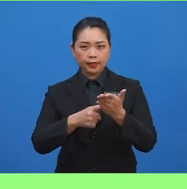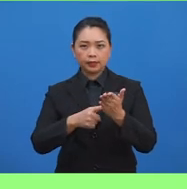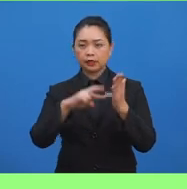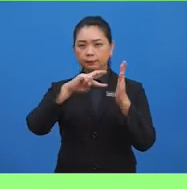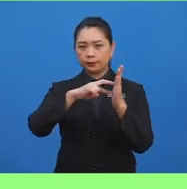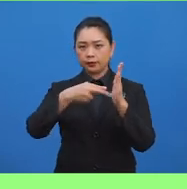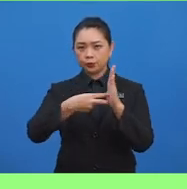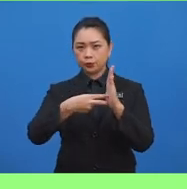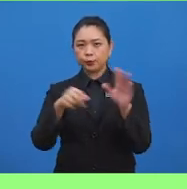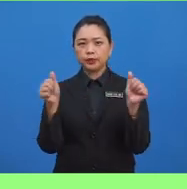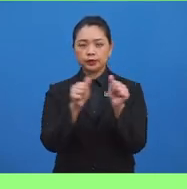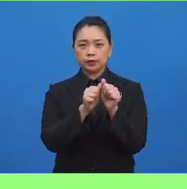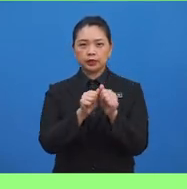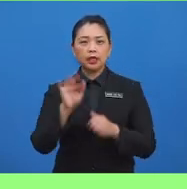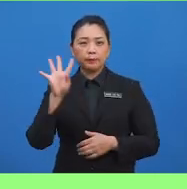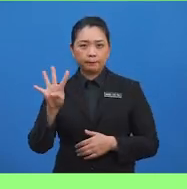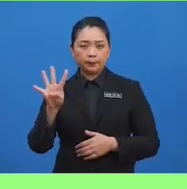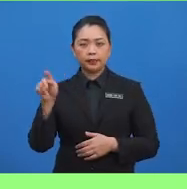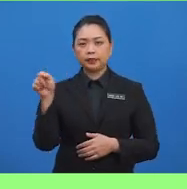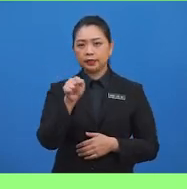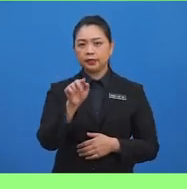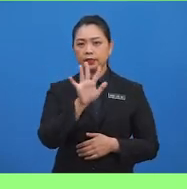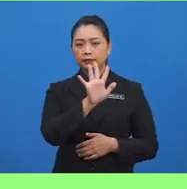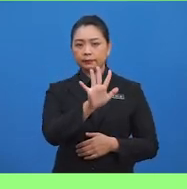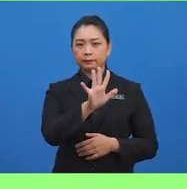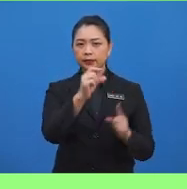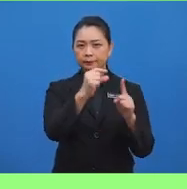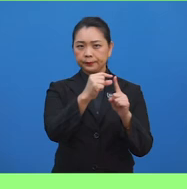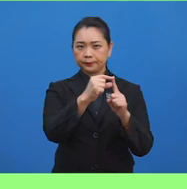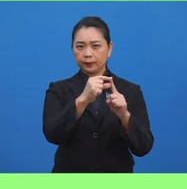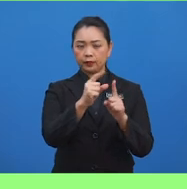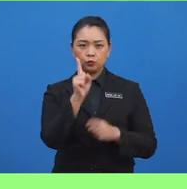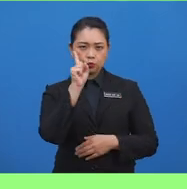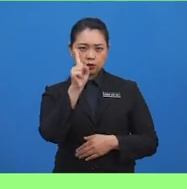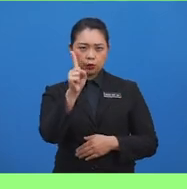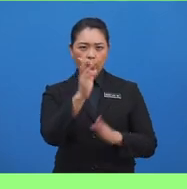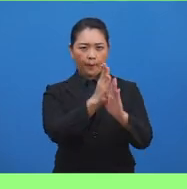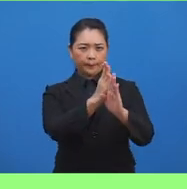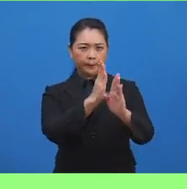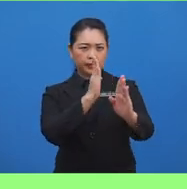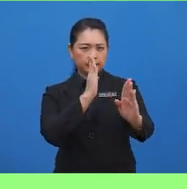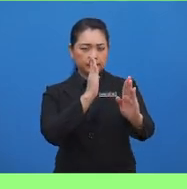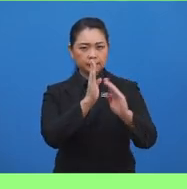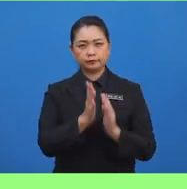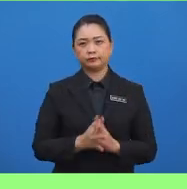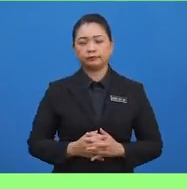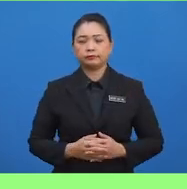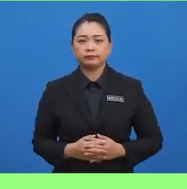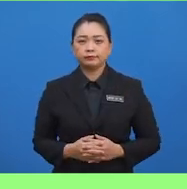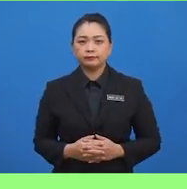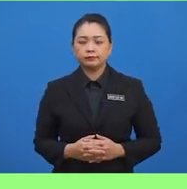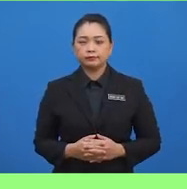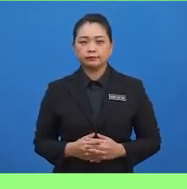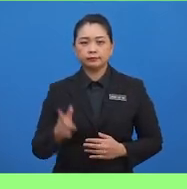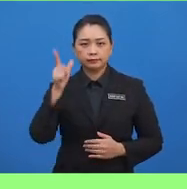dengan empat hingga lima perkataan sebaris Hai lihat